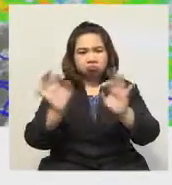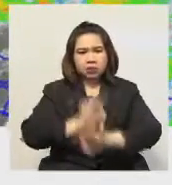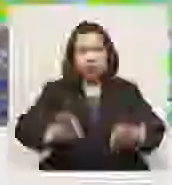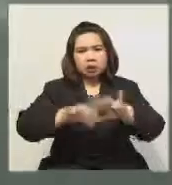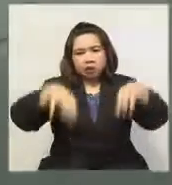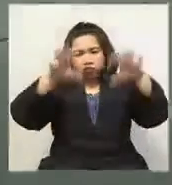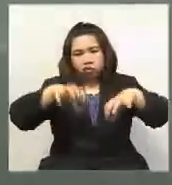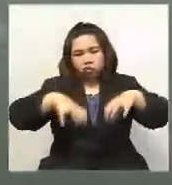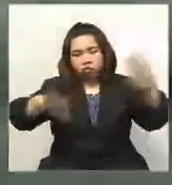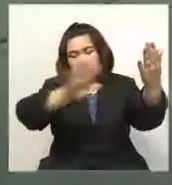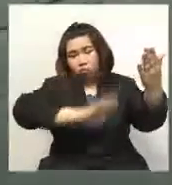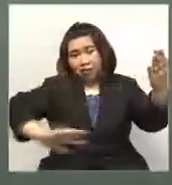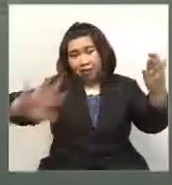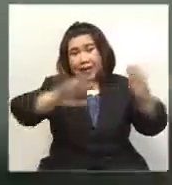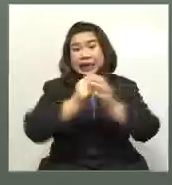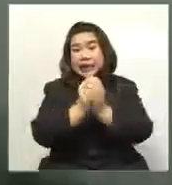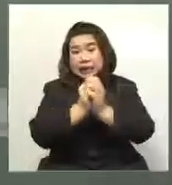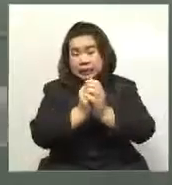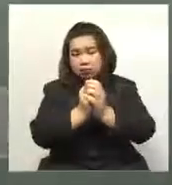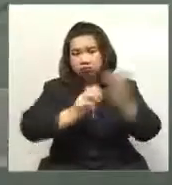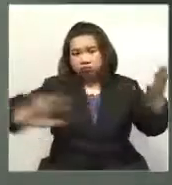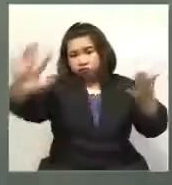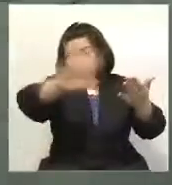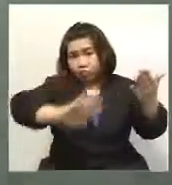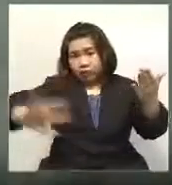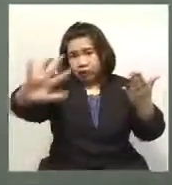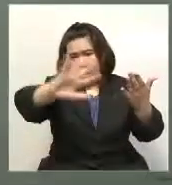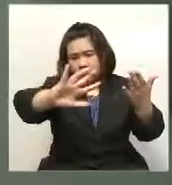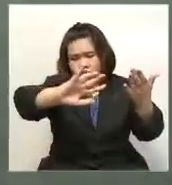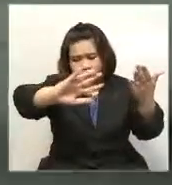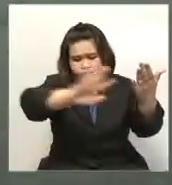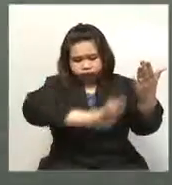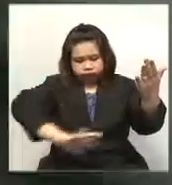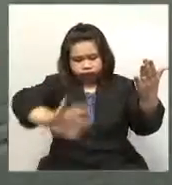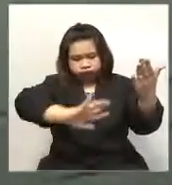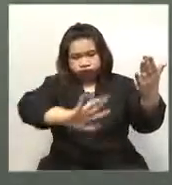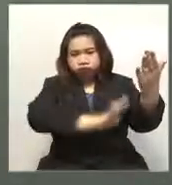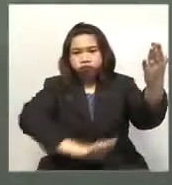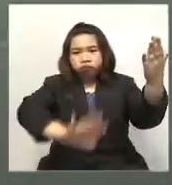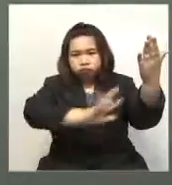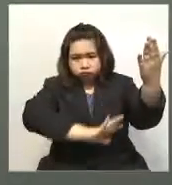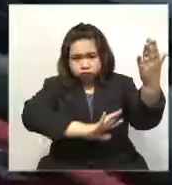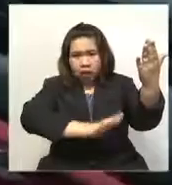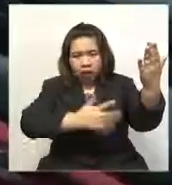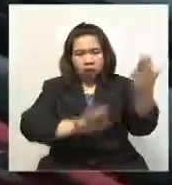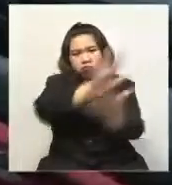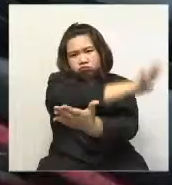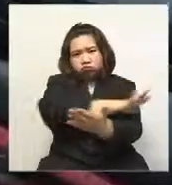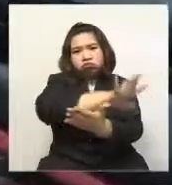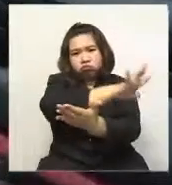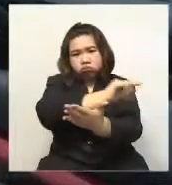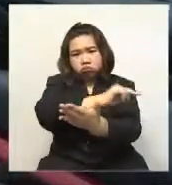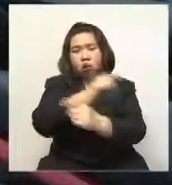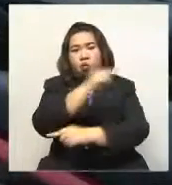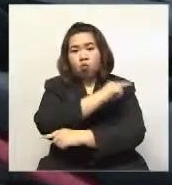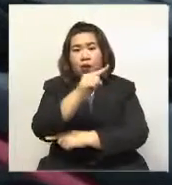ากาศต่ำที่ปกครุมทะเลจินใ้ตอนล่างมีนาวน้มจะเคลื่อนตัวเข้ามาบริเวณอาวไทยและพากใต้แล้วผ่านไปอย่ทะเลอันดมัน